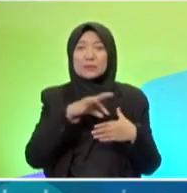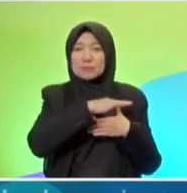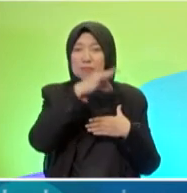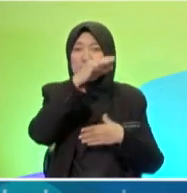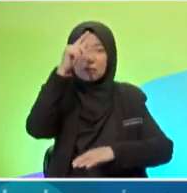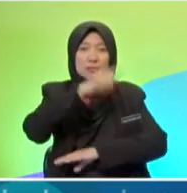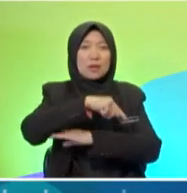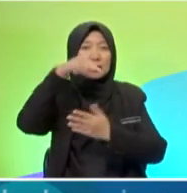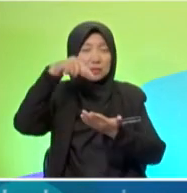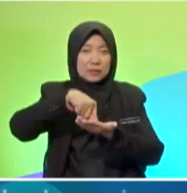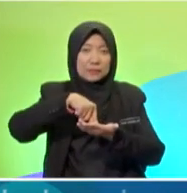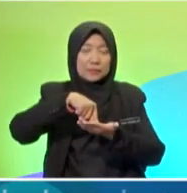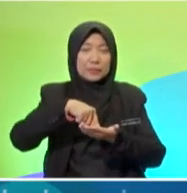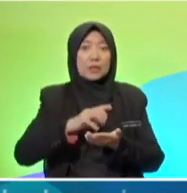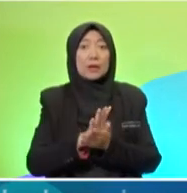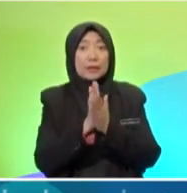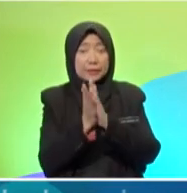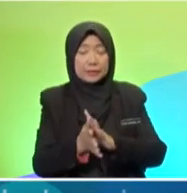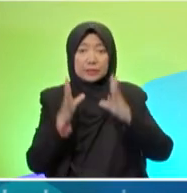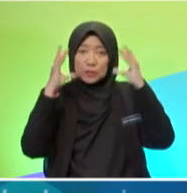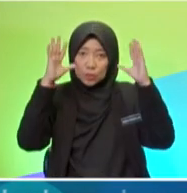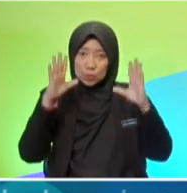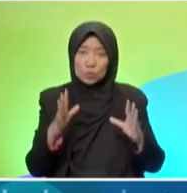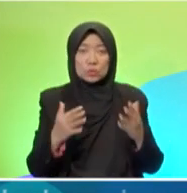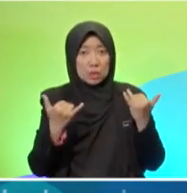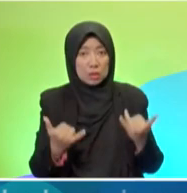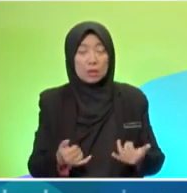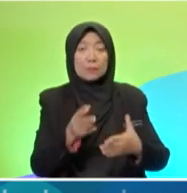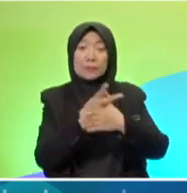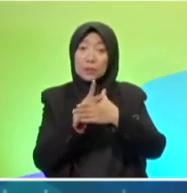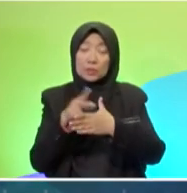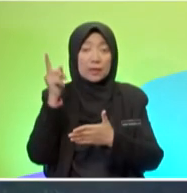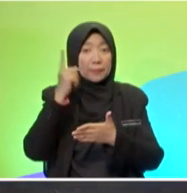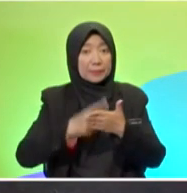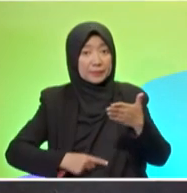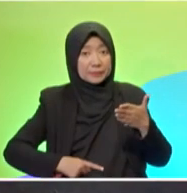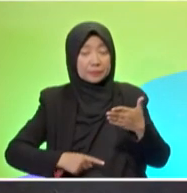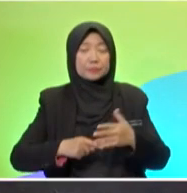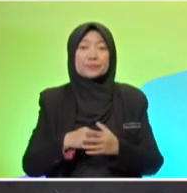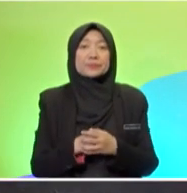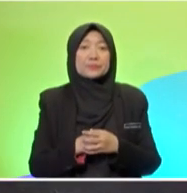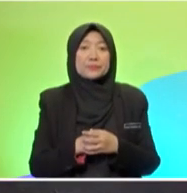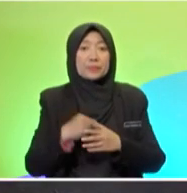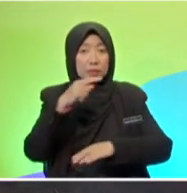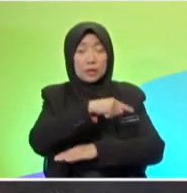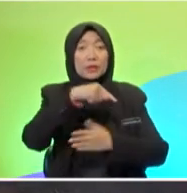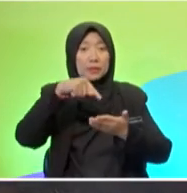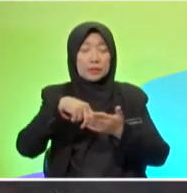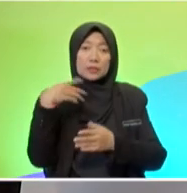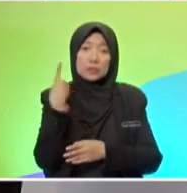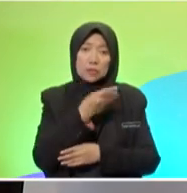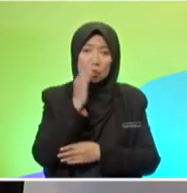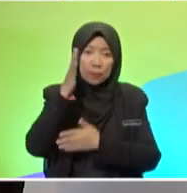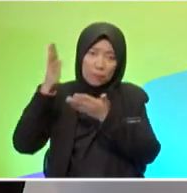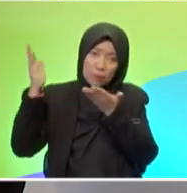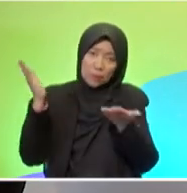hari ini jadi Syekh Muhammad Apa pula perkosa untuk segmen kali ini Oke untuk segmen kali ini kita akan bawa anak-anak